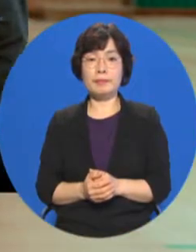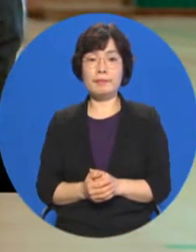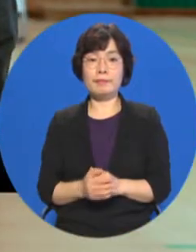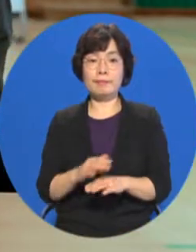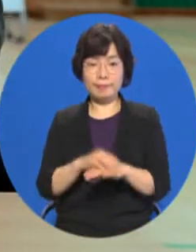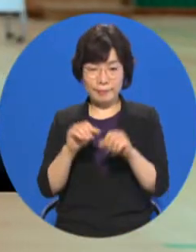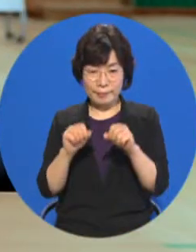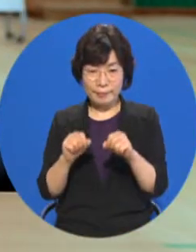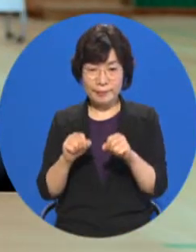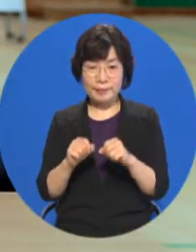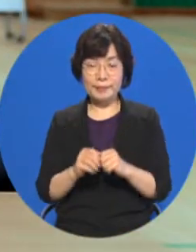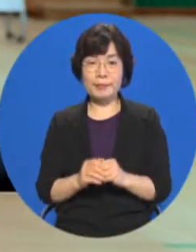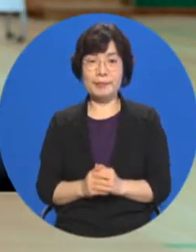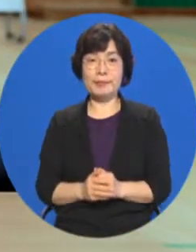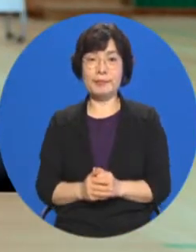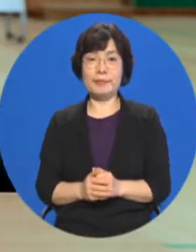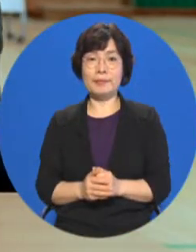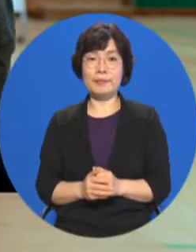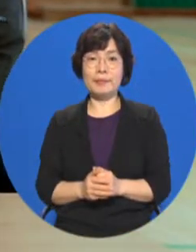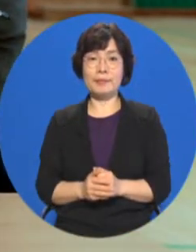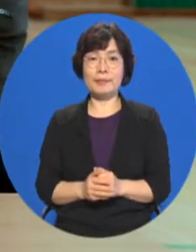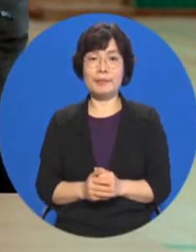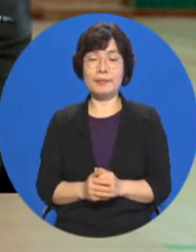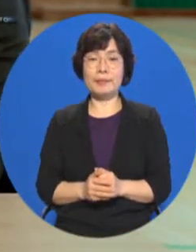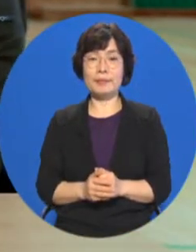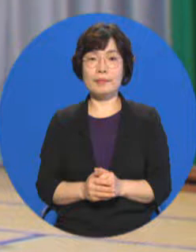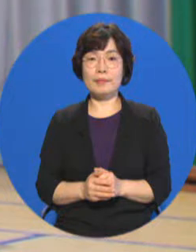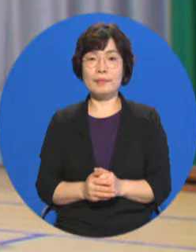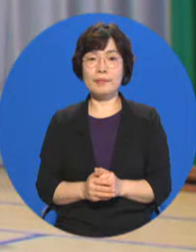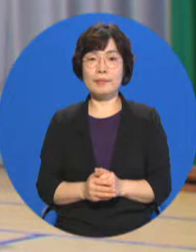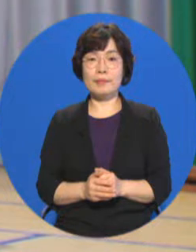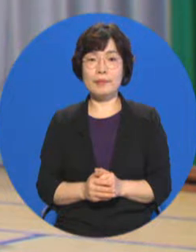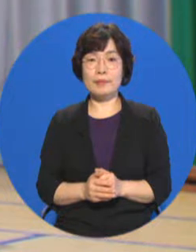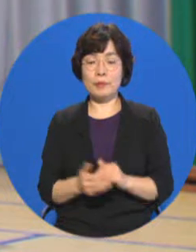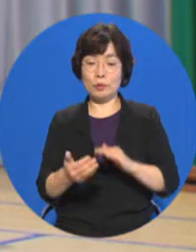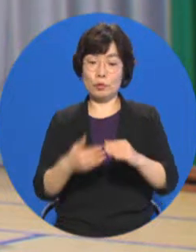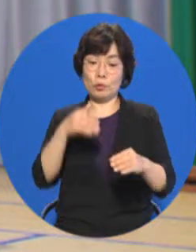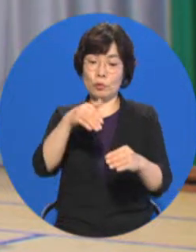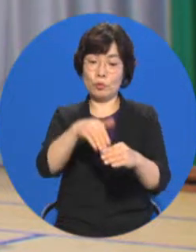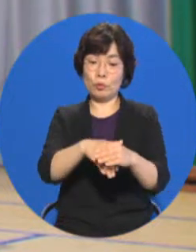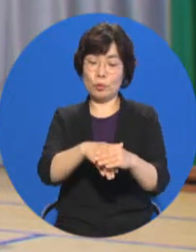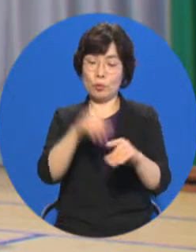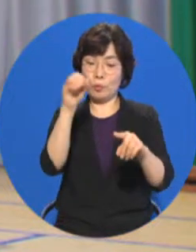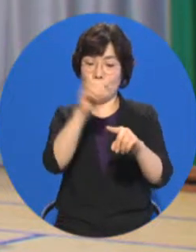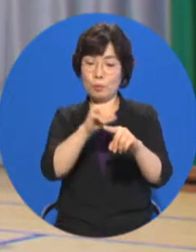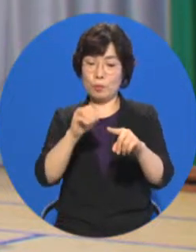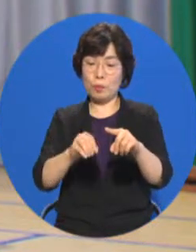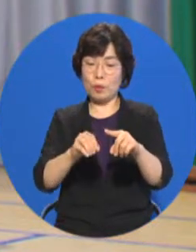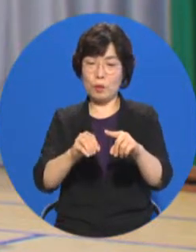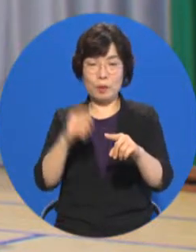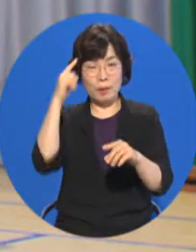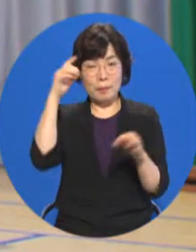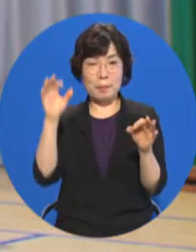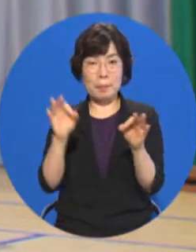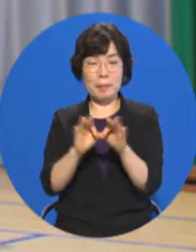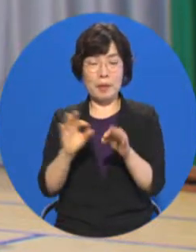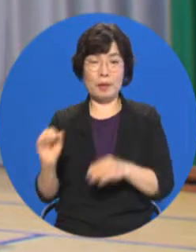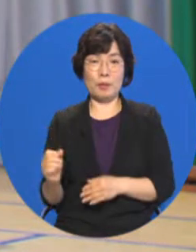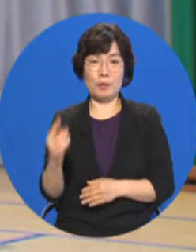4 개념 안녕하세요 으 사전 투표율이 또 예상 외롭게 높게